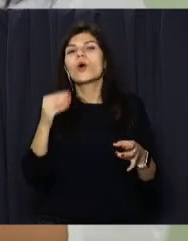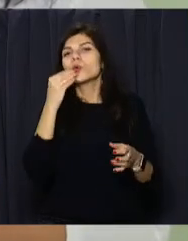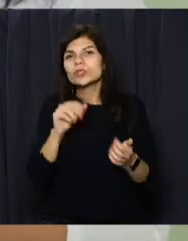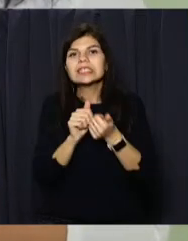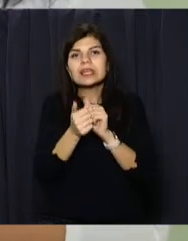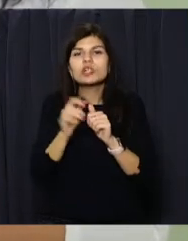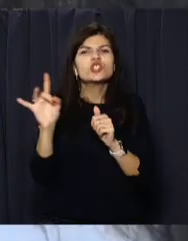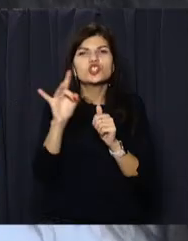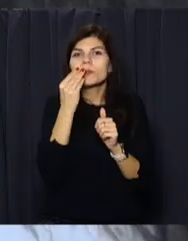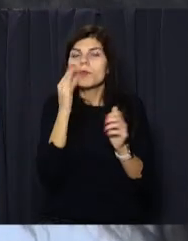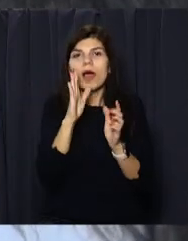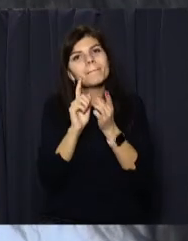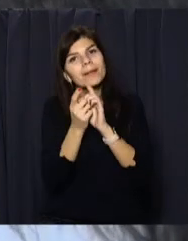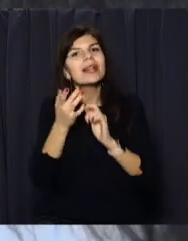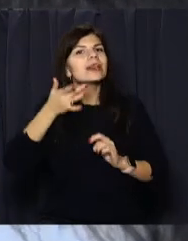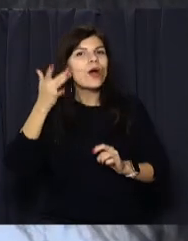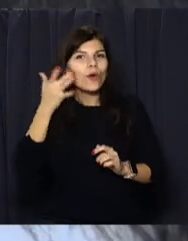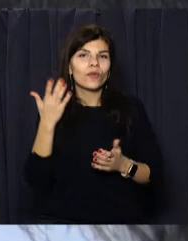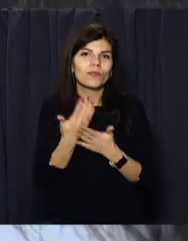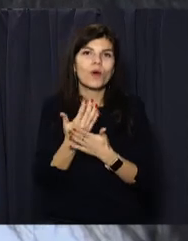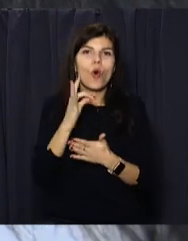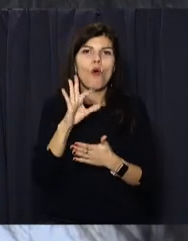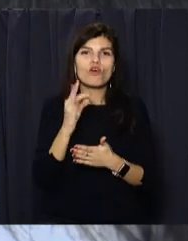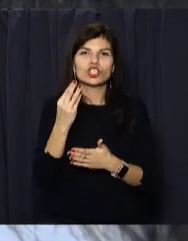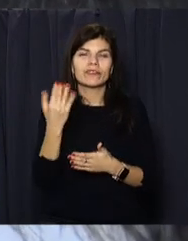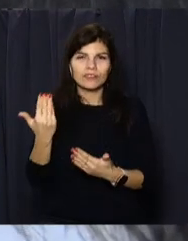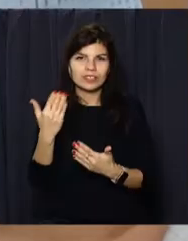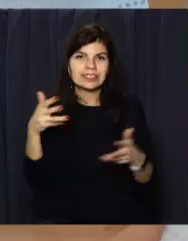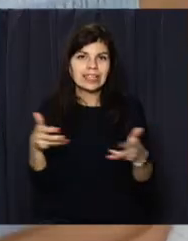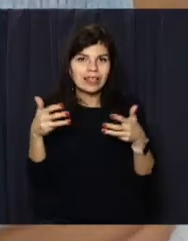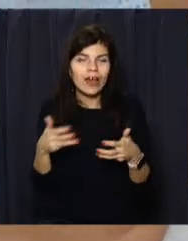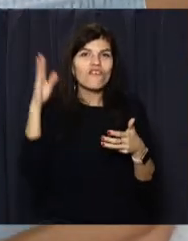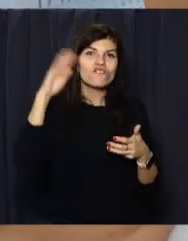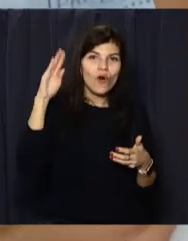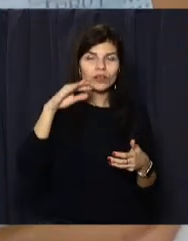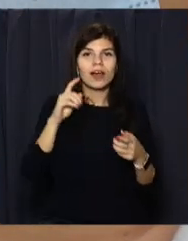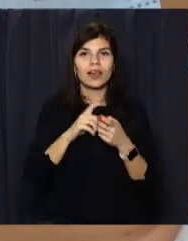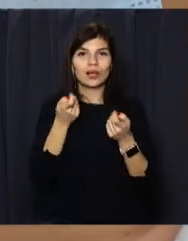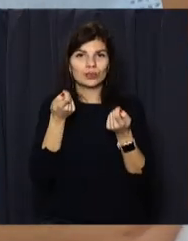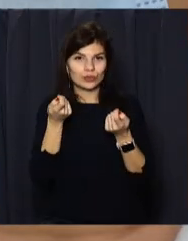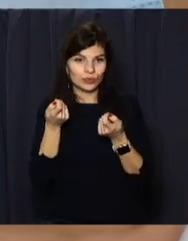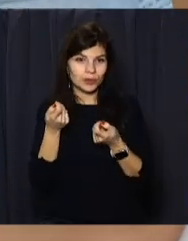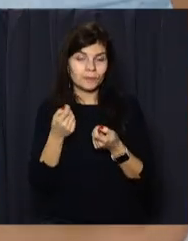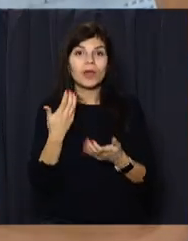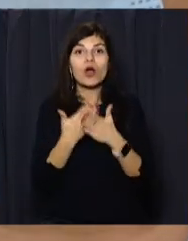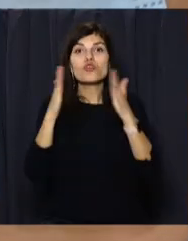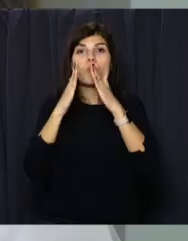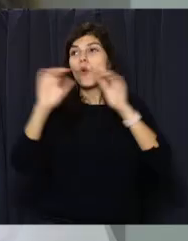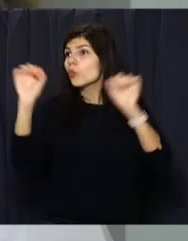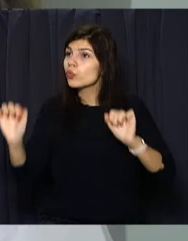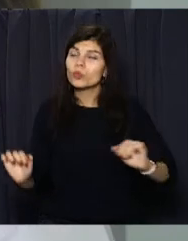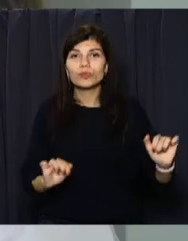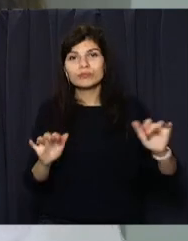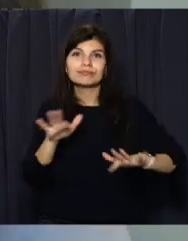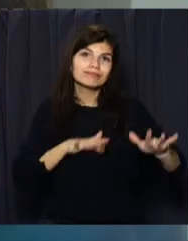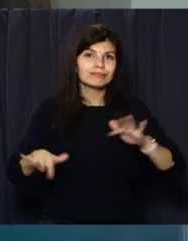замінити жирну їжу легкою – пісна курка, овочевий салат і вода. А активність, як то прибирання в оселі, подарує відчуття легкості. Якщо